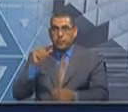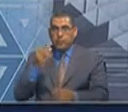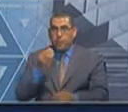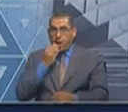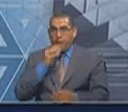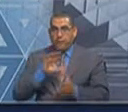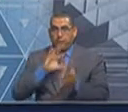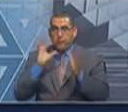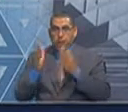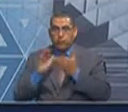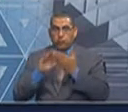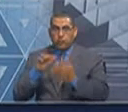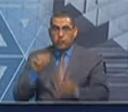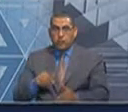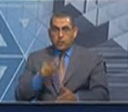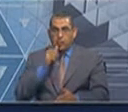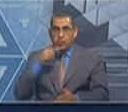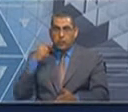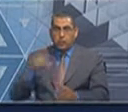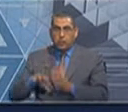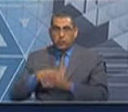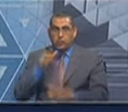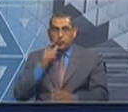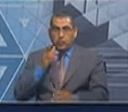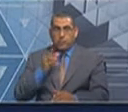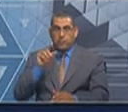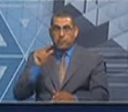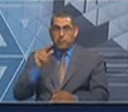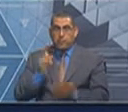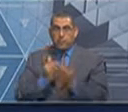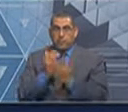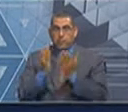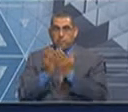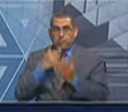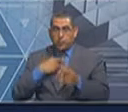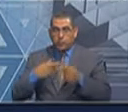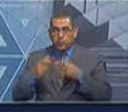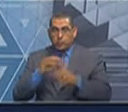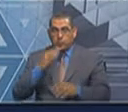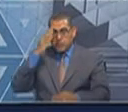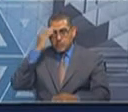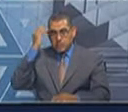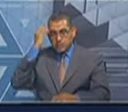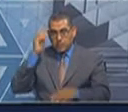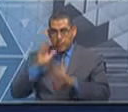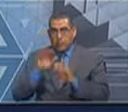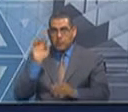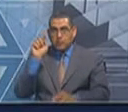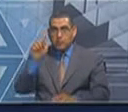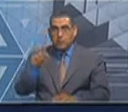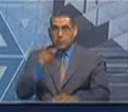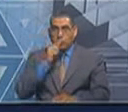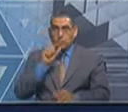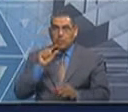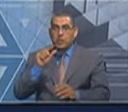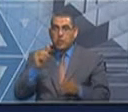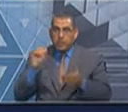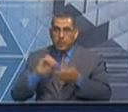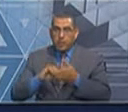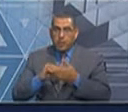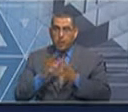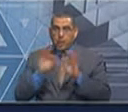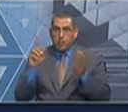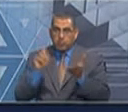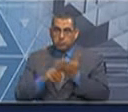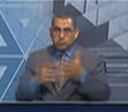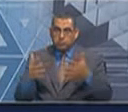الأغذية العالمي. أشارت المشاط إلى أن برنامج المدارس الذكية بصعيد مصر نموذج للتعاون